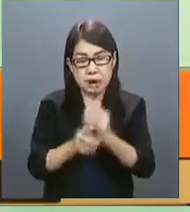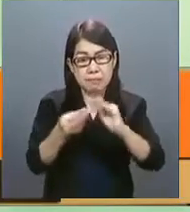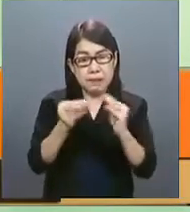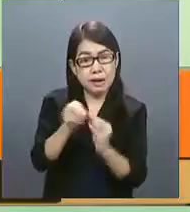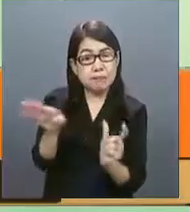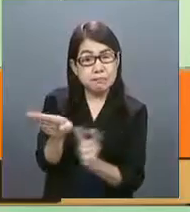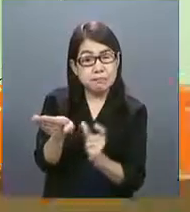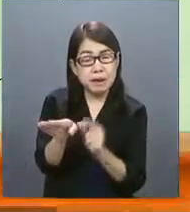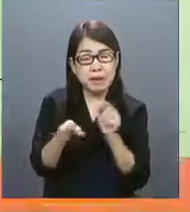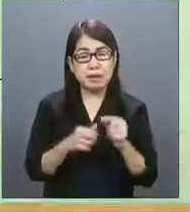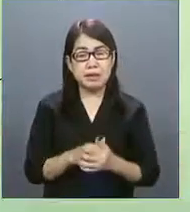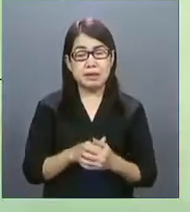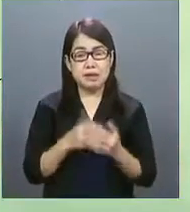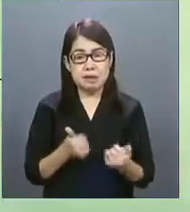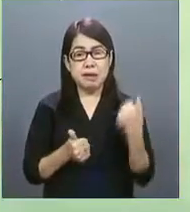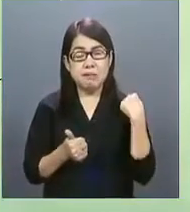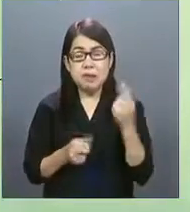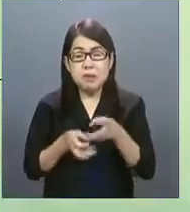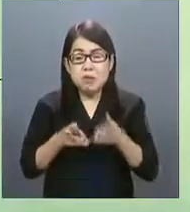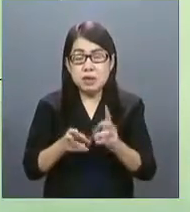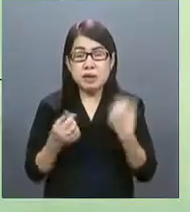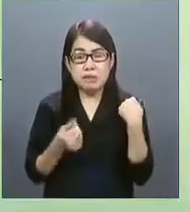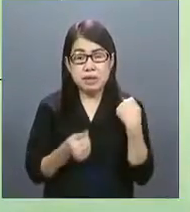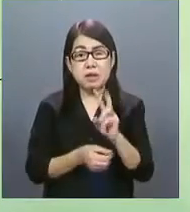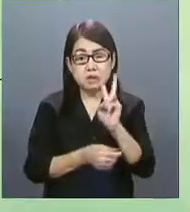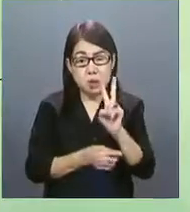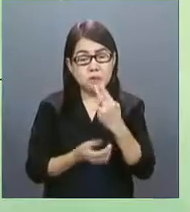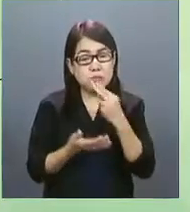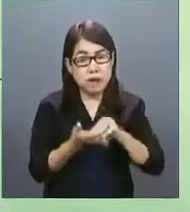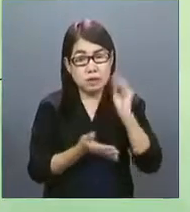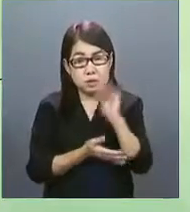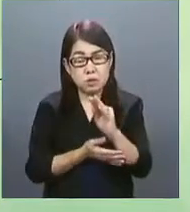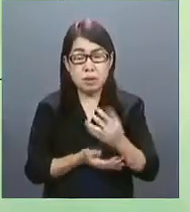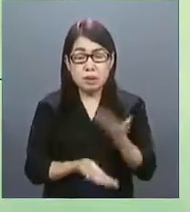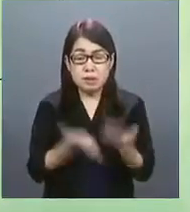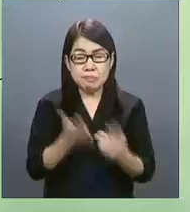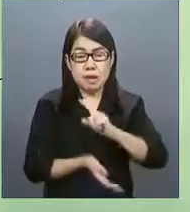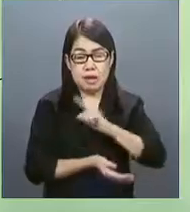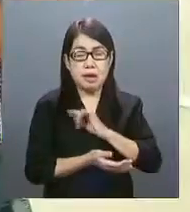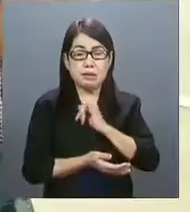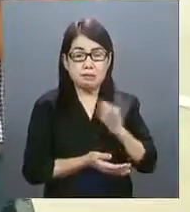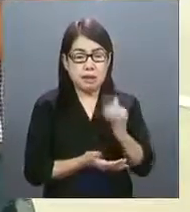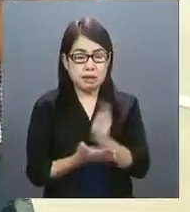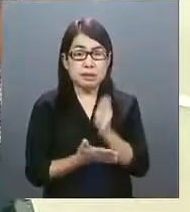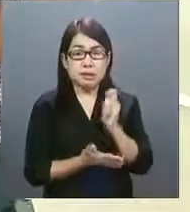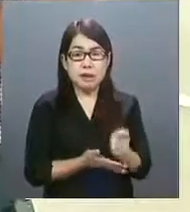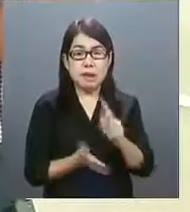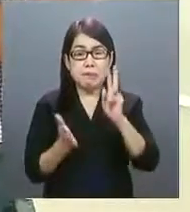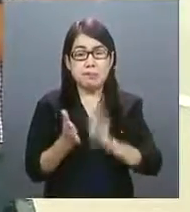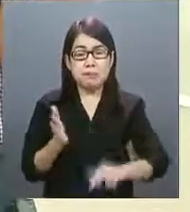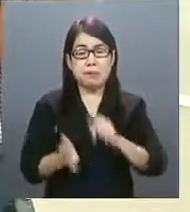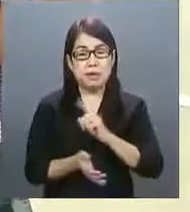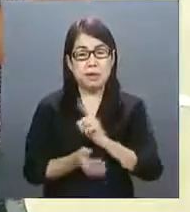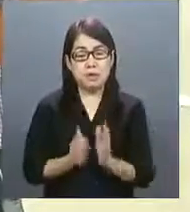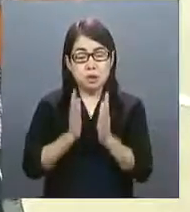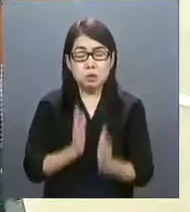ขั้นตอนในการชำระค่าปรับก็คือมีอยู่2ช่องทางชำระทางไปรษณีย์แล้วก็มาชำระค่าปรับที่สถานีตำรวจทางหลวงเองครับ ผู้เชี่ยวชาญบอก